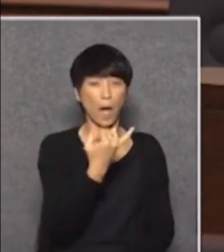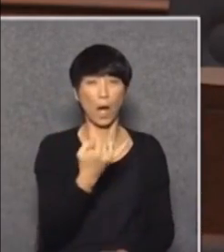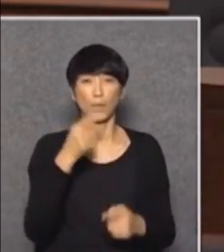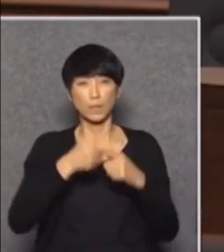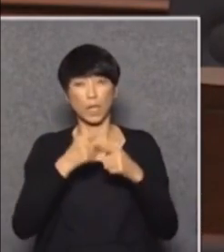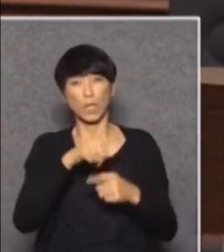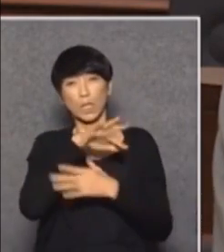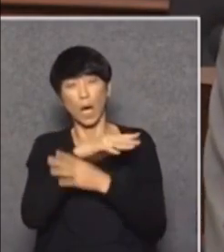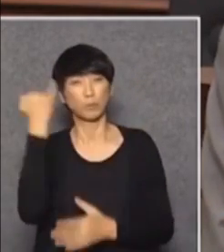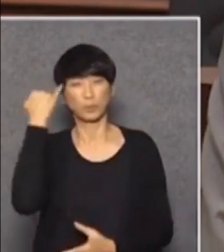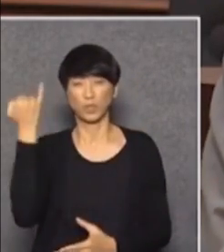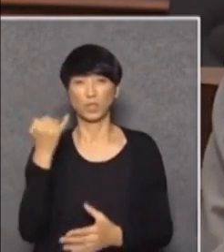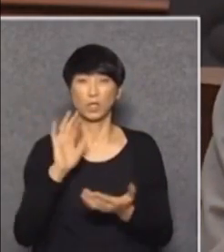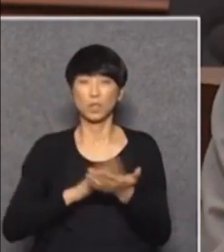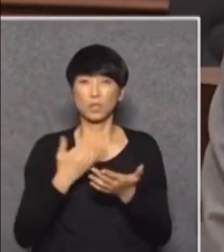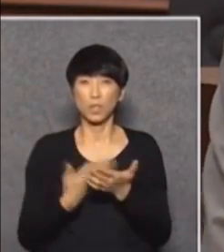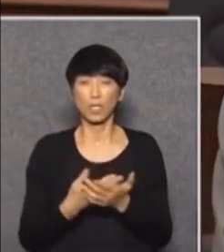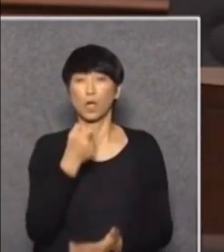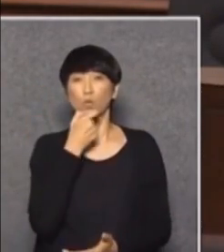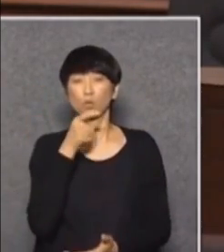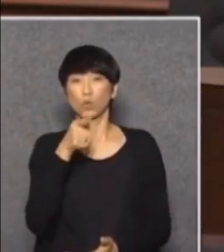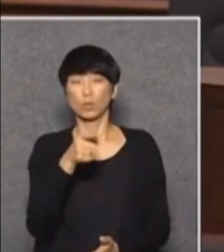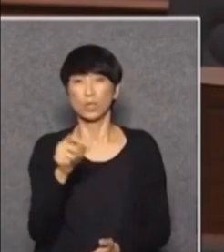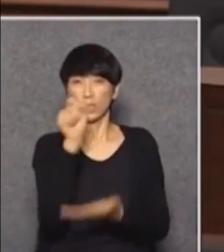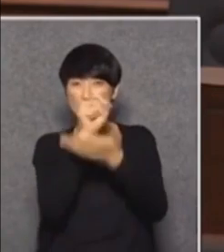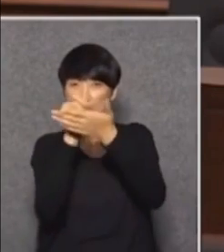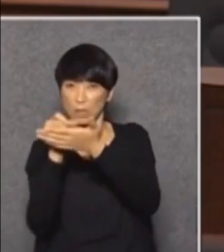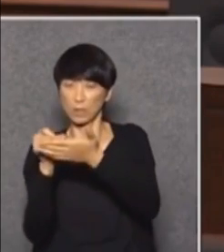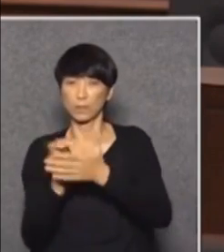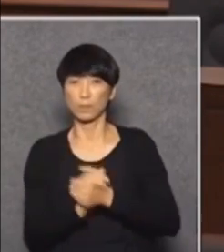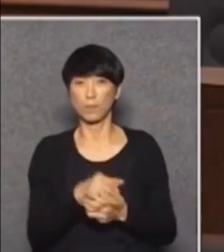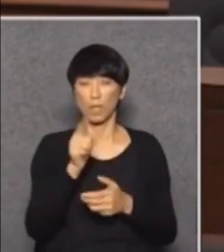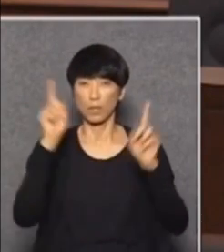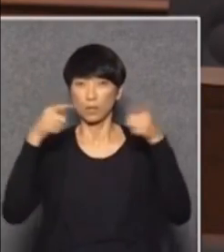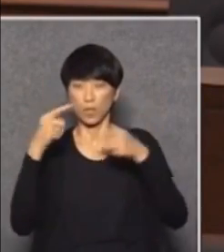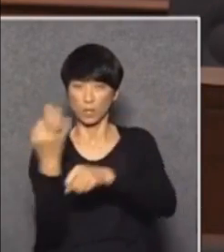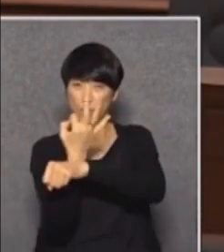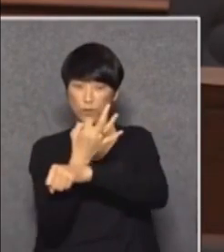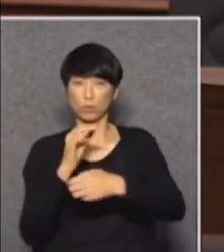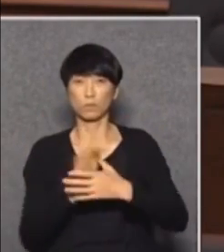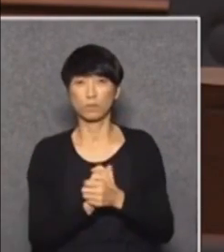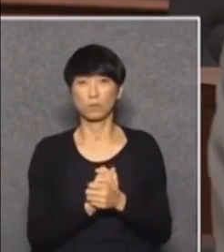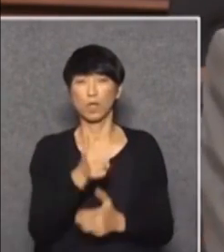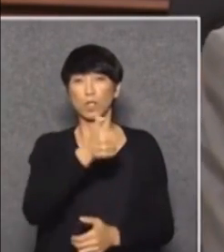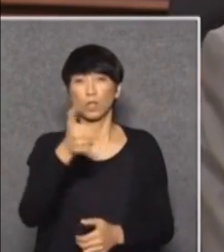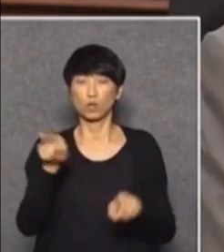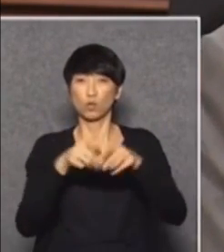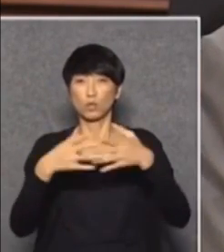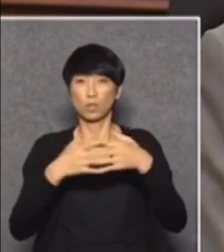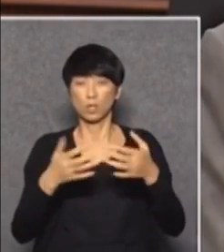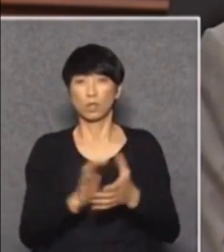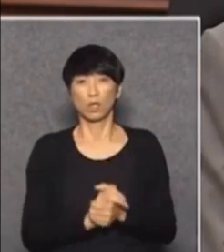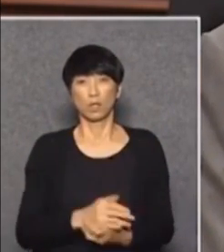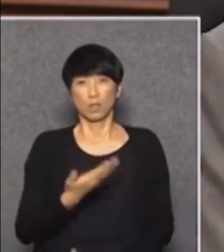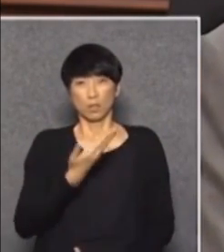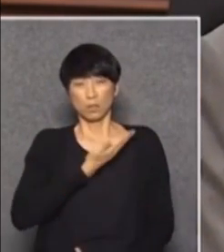真定是假，但是我很喜欢这些歌词。这个歌大概三分钟，多谢同事容忍了我分